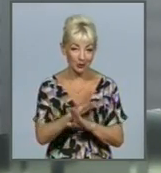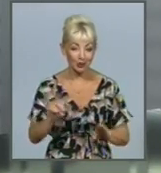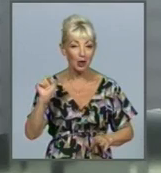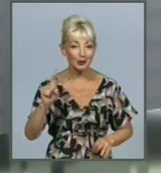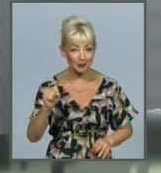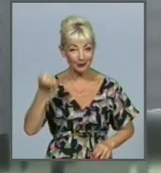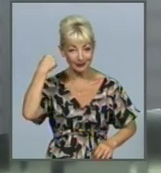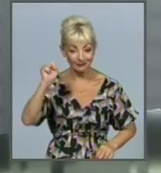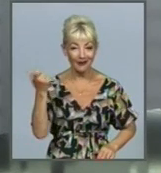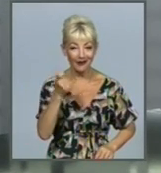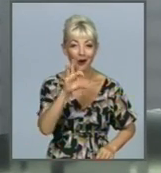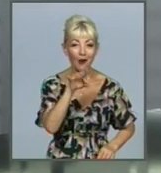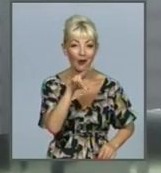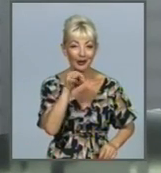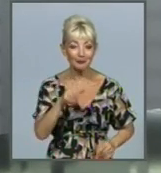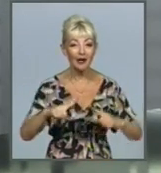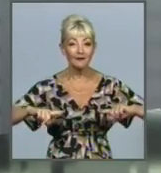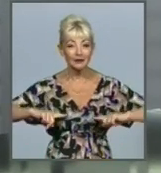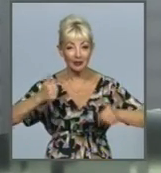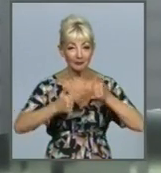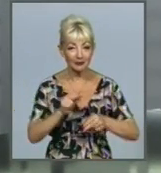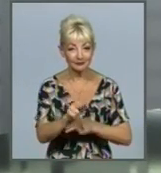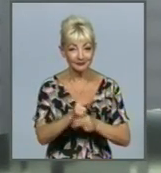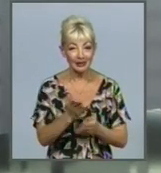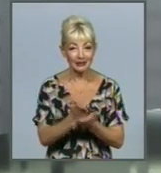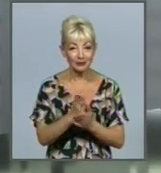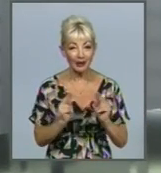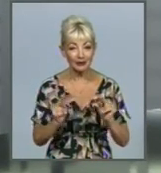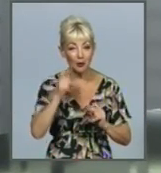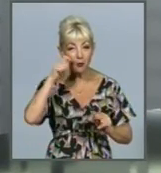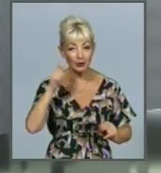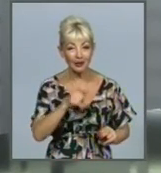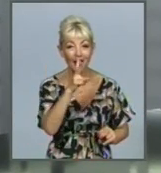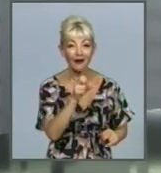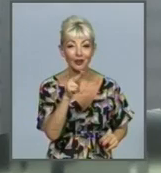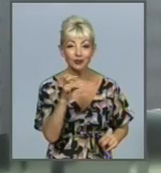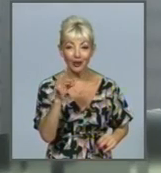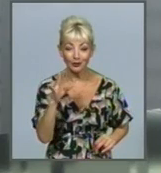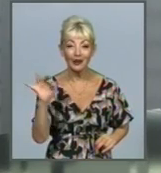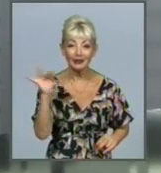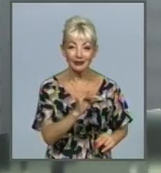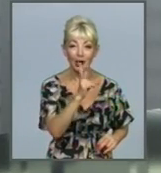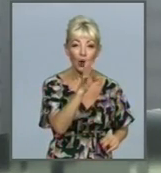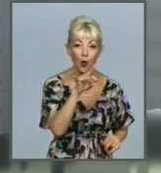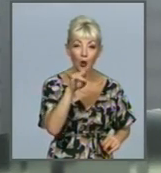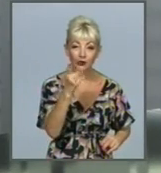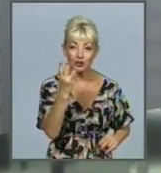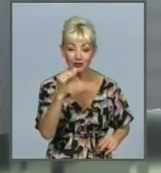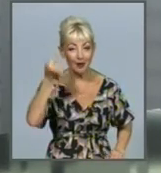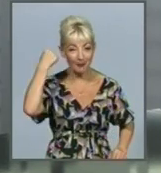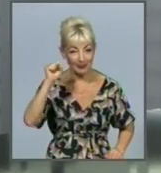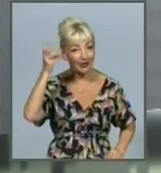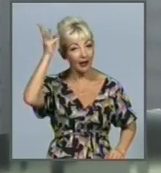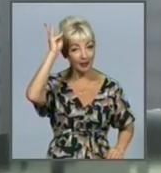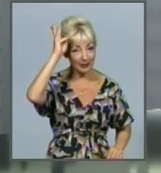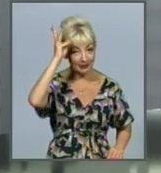выиграл Харьковский Олимп. В финальном матче подшефные заслуженного тренера Украины Валерия Качанова и Вадима Колышкина победили